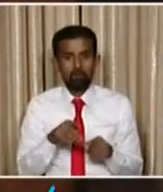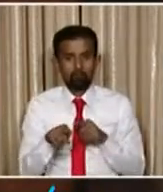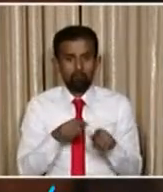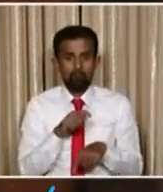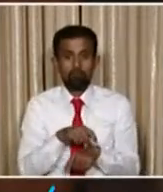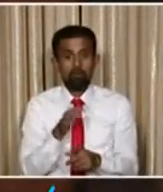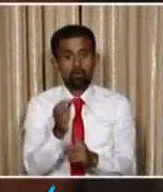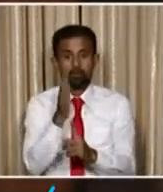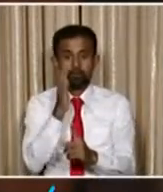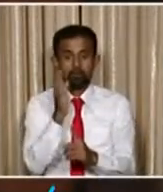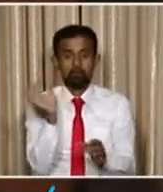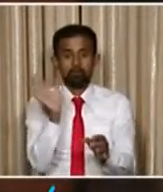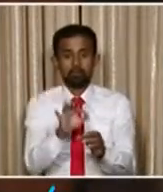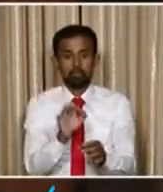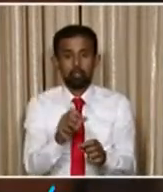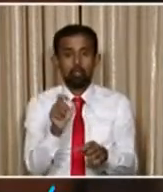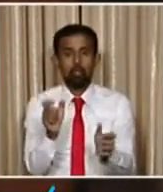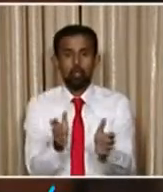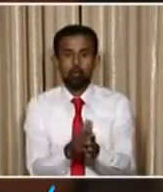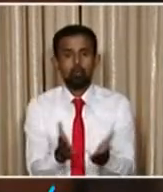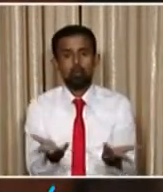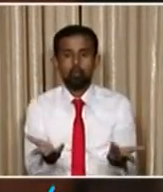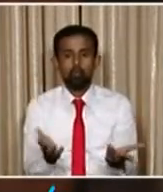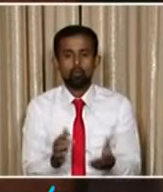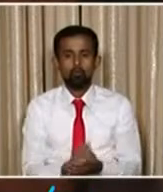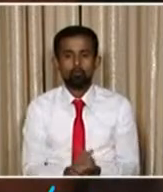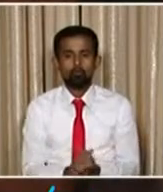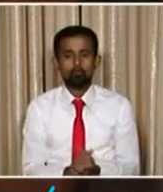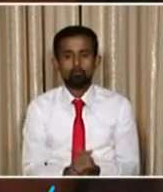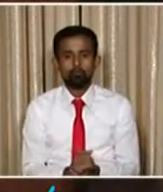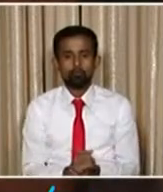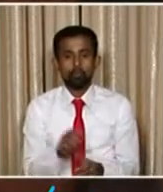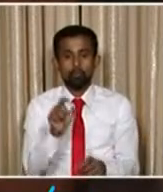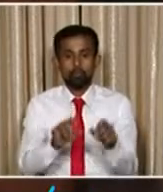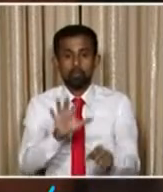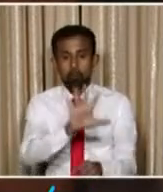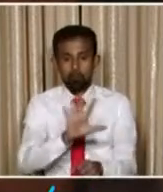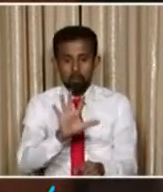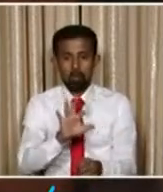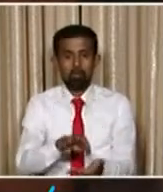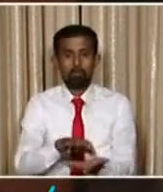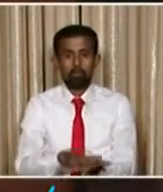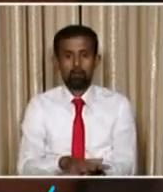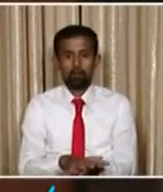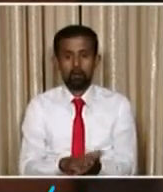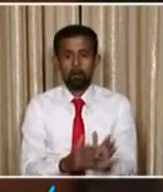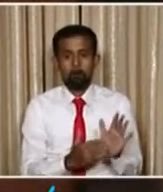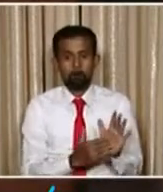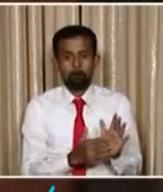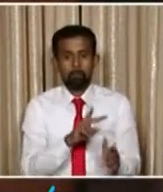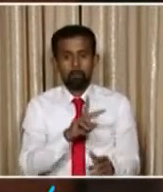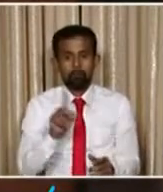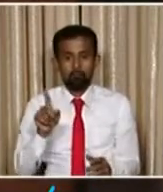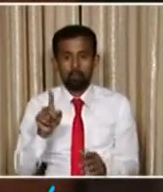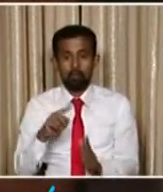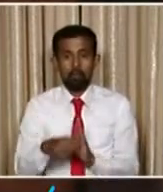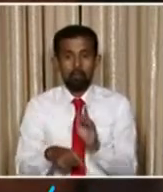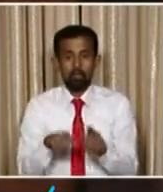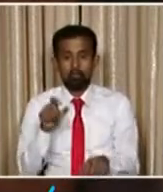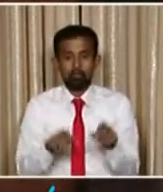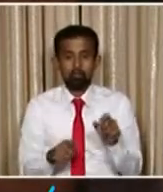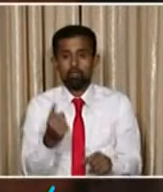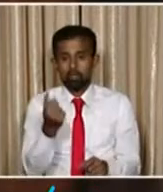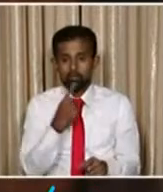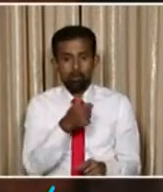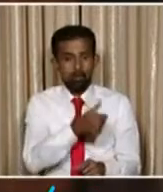කාලයක ජනාධිපතිතුමා පත් කරන කොමිටුවක් මොනවා වෙයිද? ඒ 5 දෙනා තමයි තීරණය කරන්නේ මිලියන 21ක් ලංකාවේ ජනතාව කියන